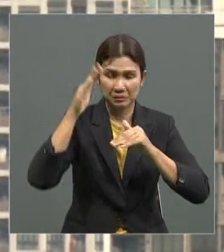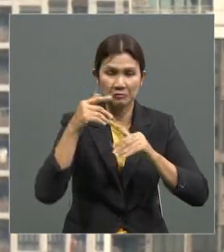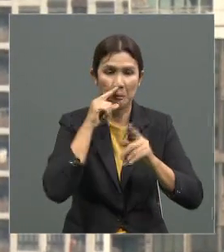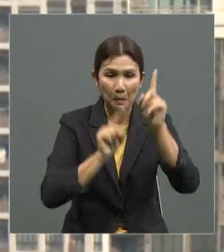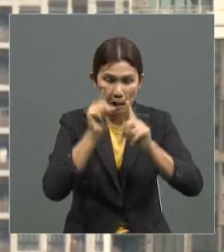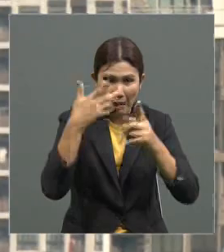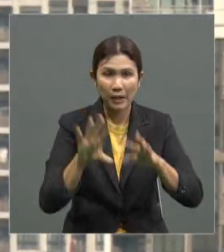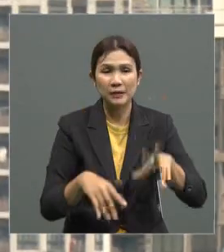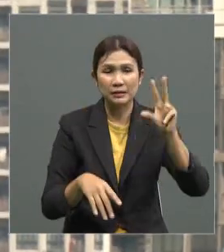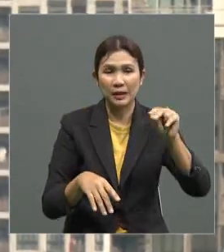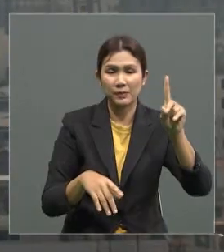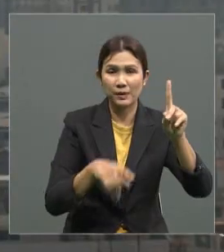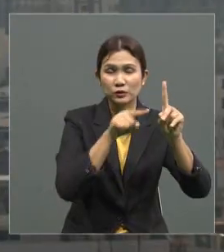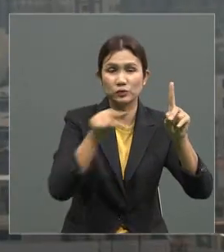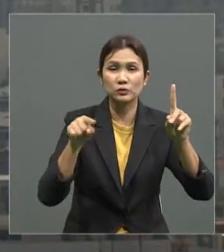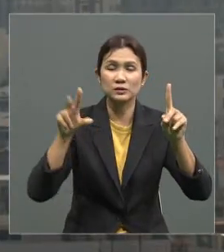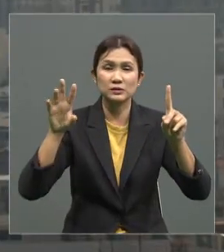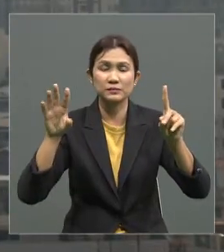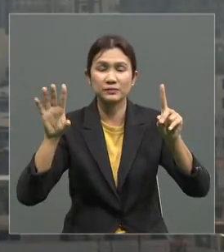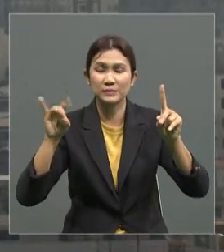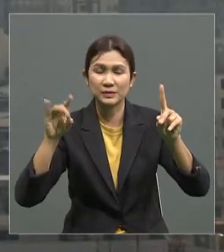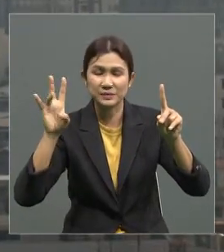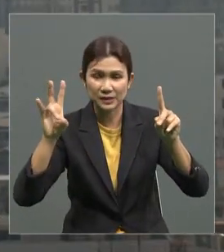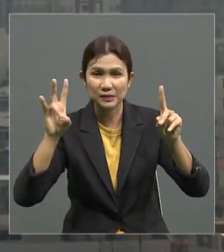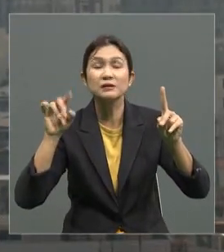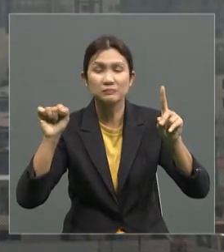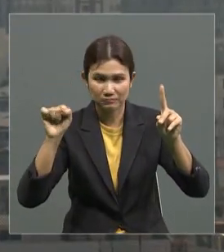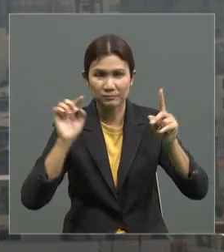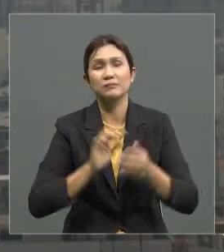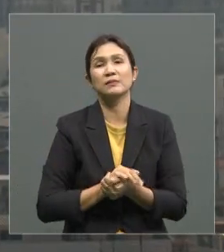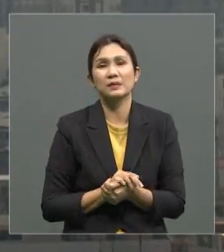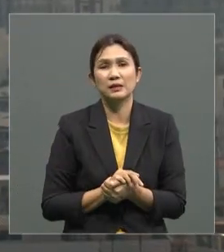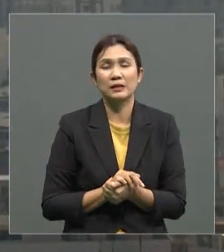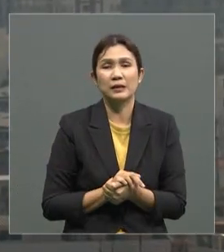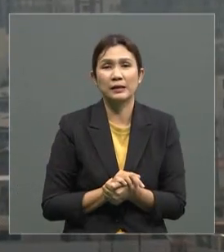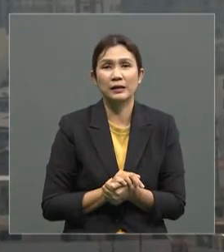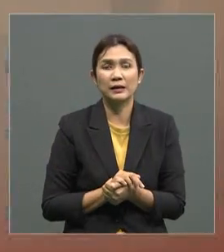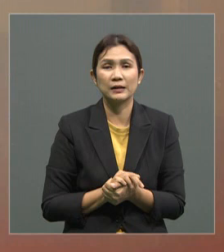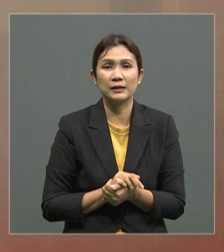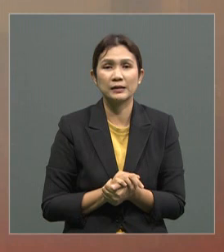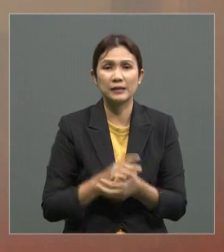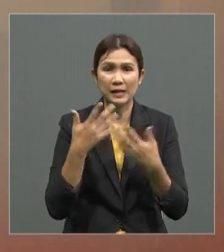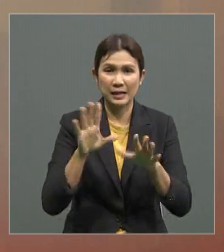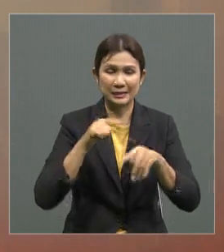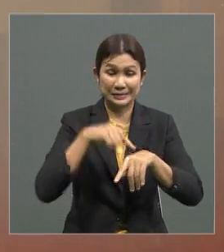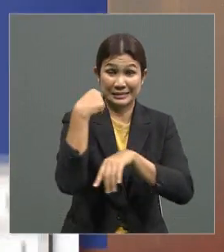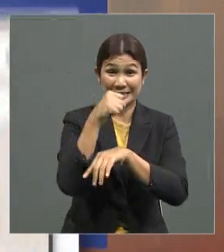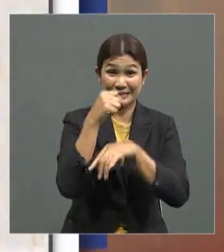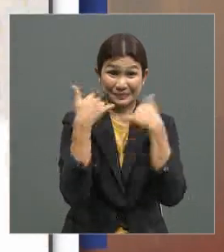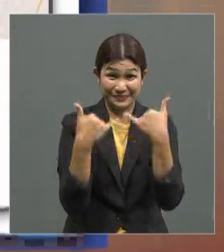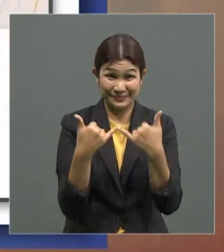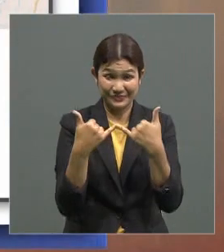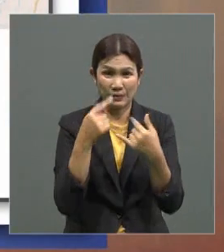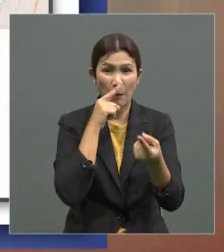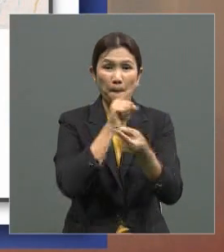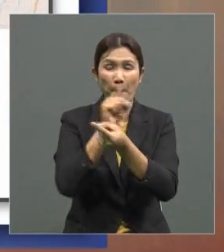ได้ 31.8 ถึง 77.5 ไมโครกรัมต่อลูกบาศก์เมตรค่ะแล้วก็ในช่วง 10:00 น.พบว่าใน